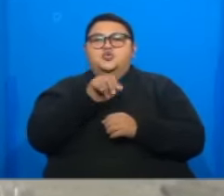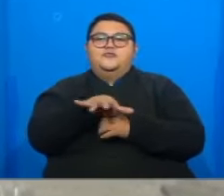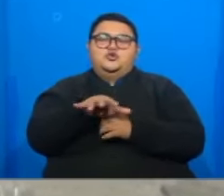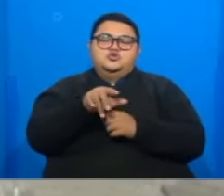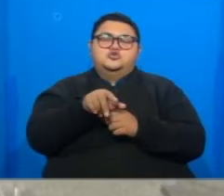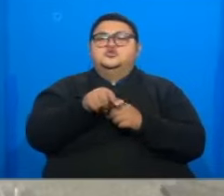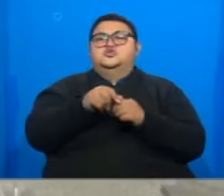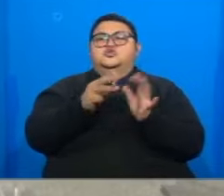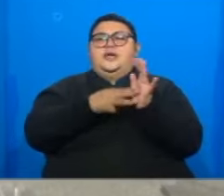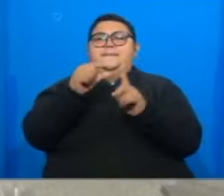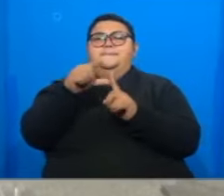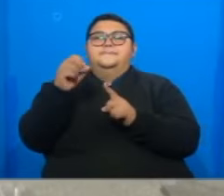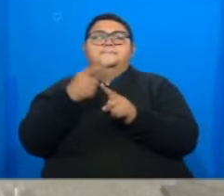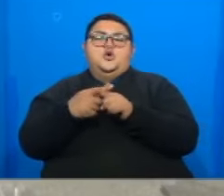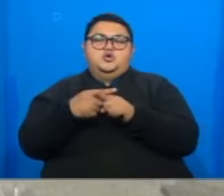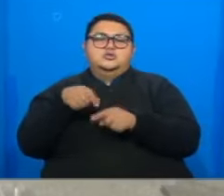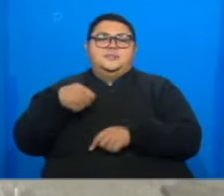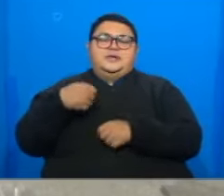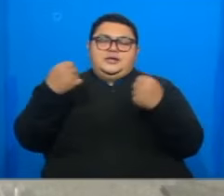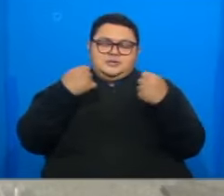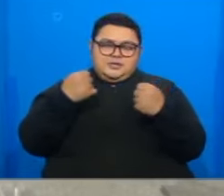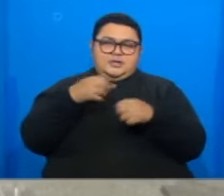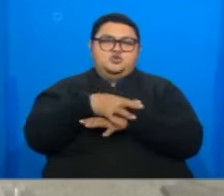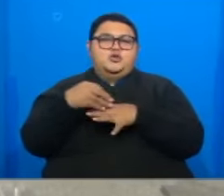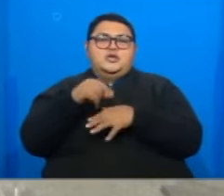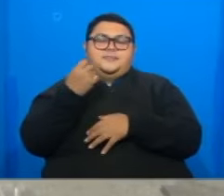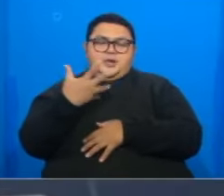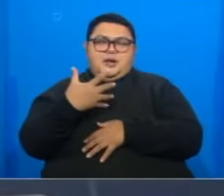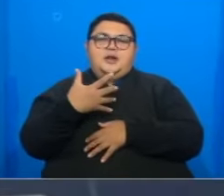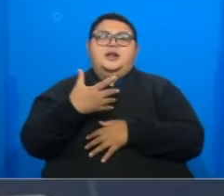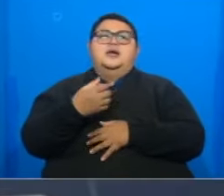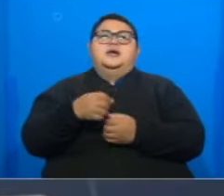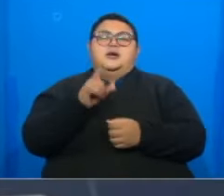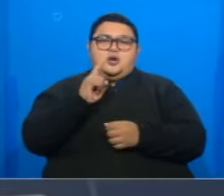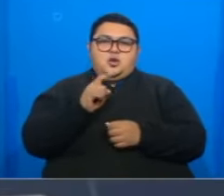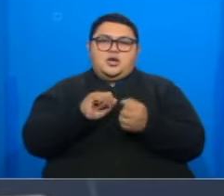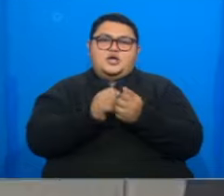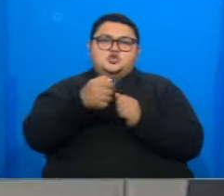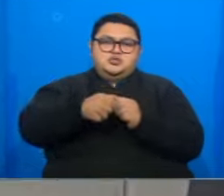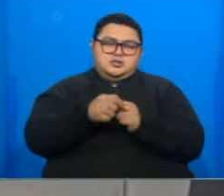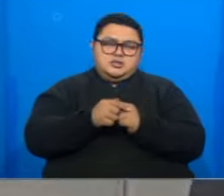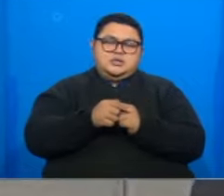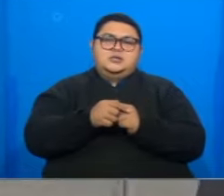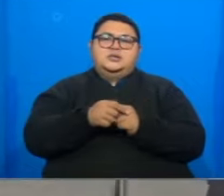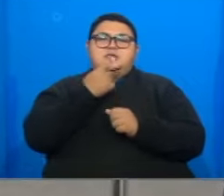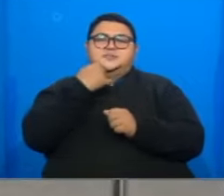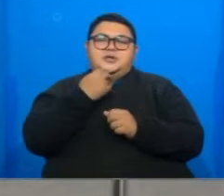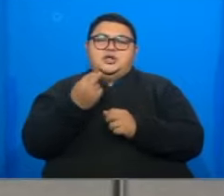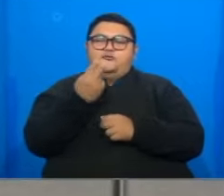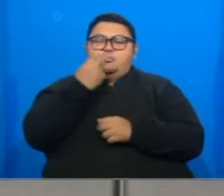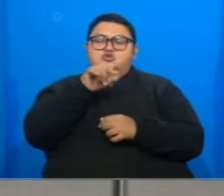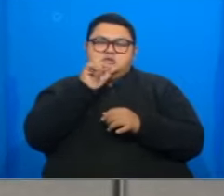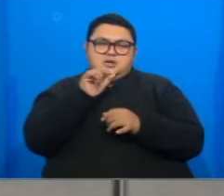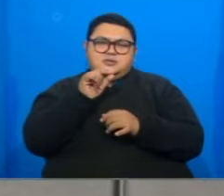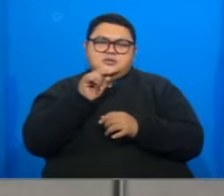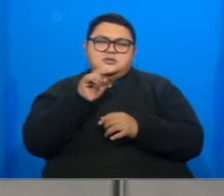darurat kesehatan global. Kementerian Kesehatan Swedia mengonfirmasi kasus Mpox yang ditemukan merupakan strain virus Clade I. Ini jenis